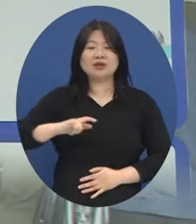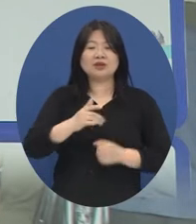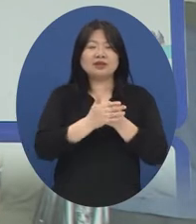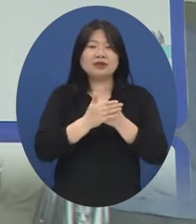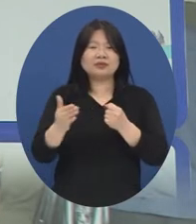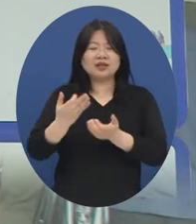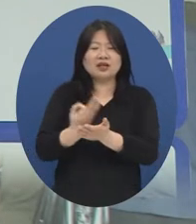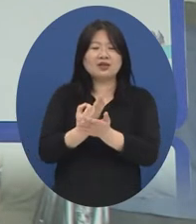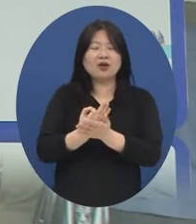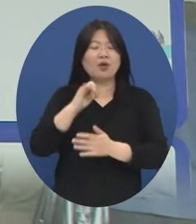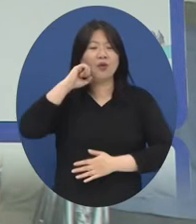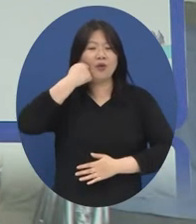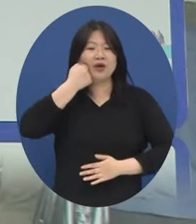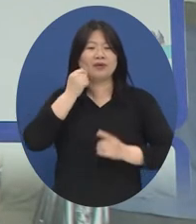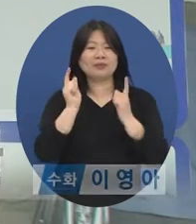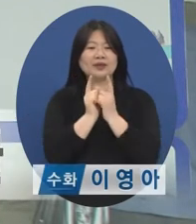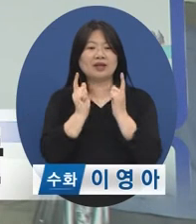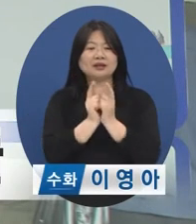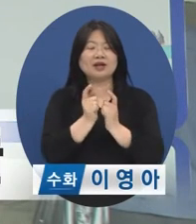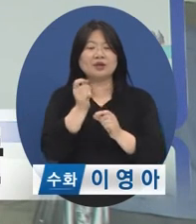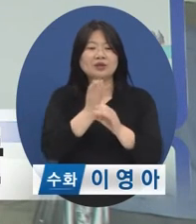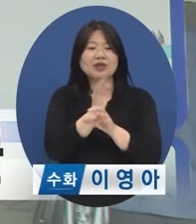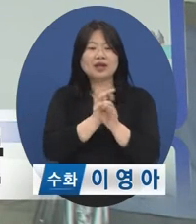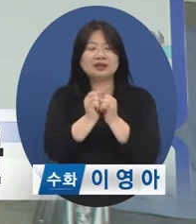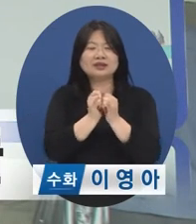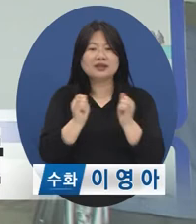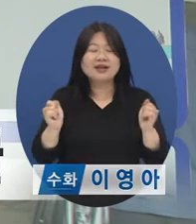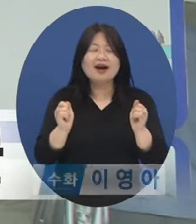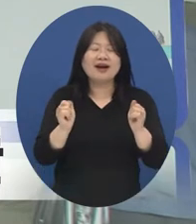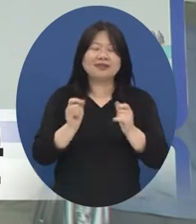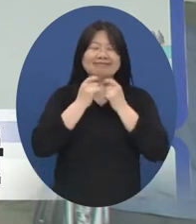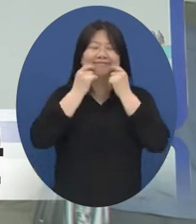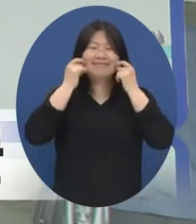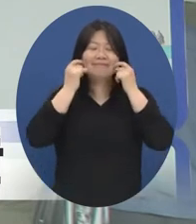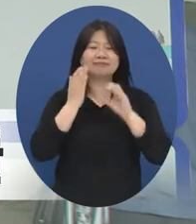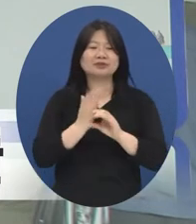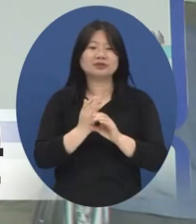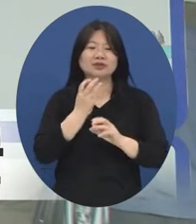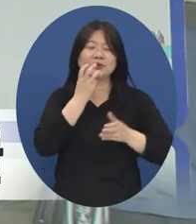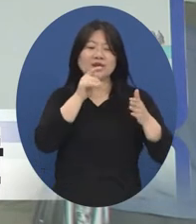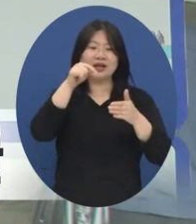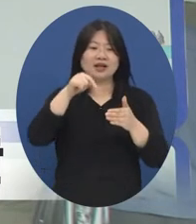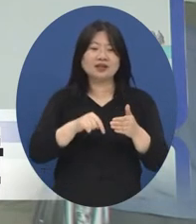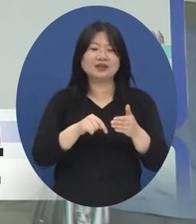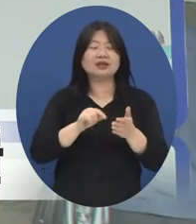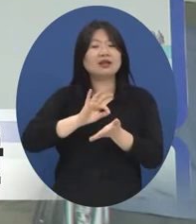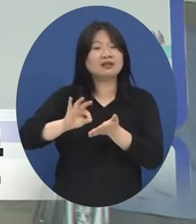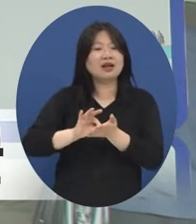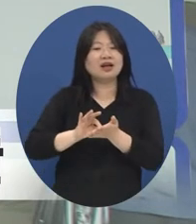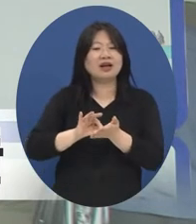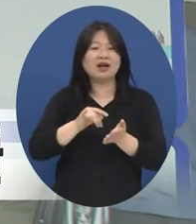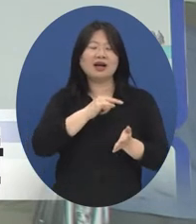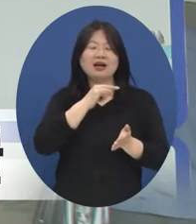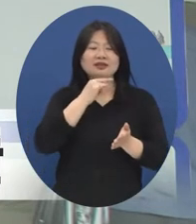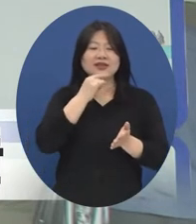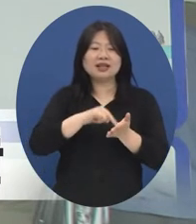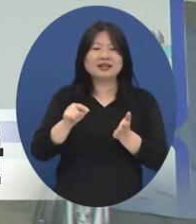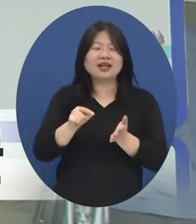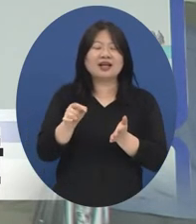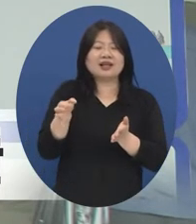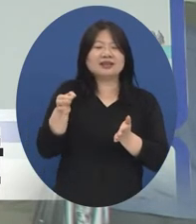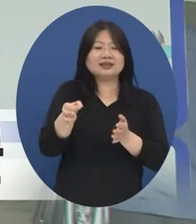코로나19로 생계에 어려움을 호소하던 소상공인들이 활기를 되찾고 있습니다. 경기도에선 이왕 쓰는 거 재난기본소득으로